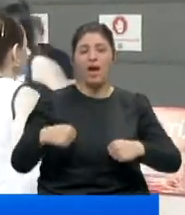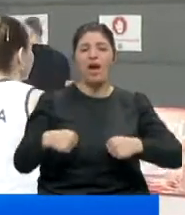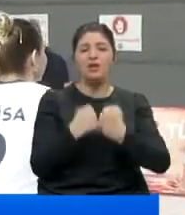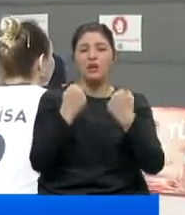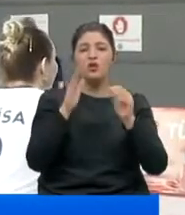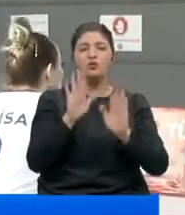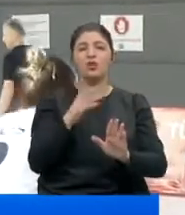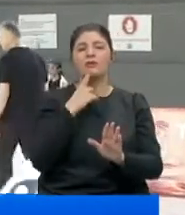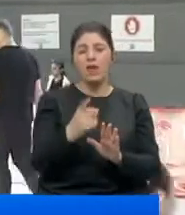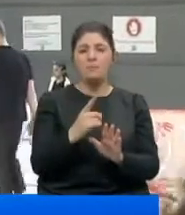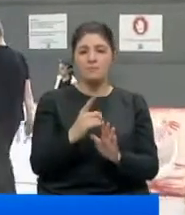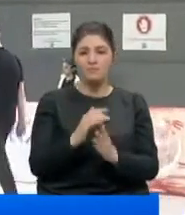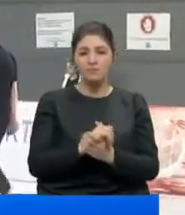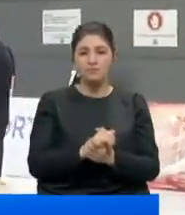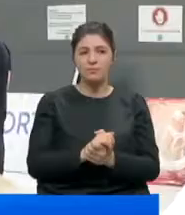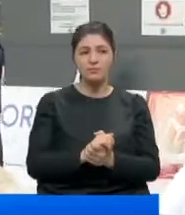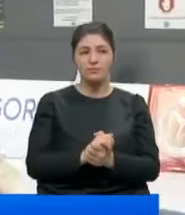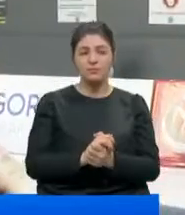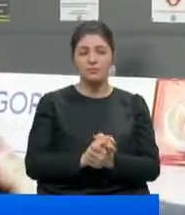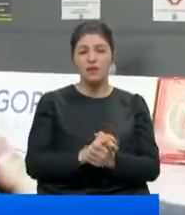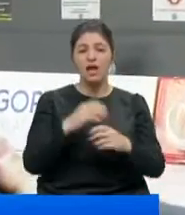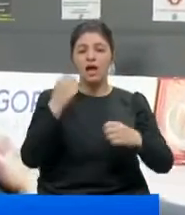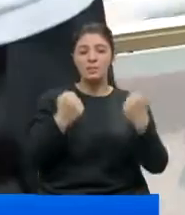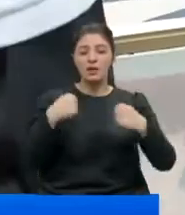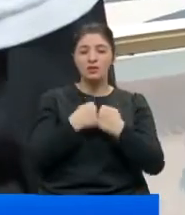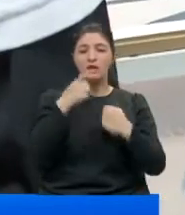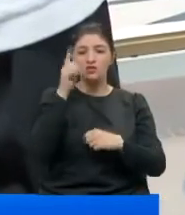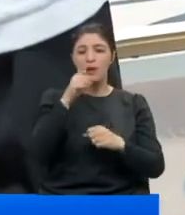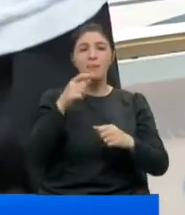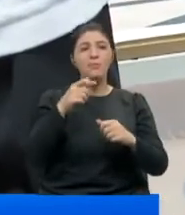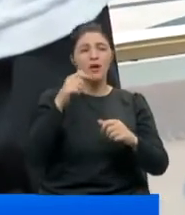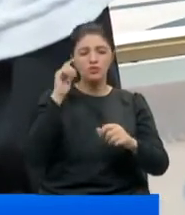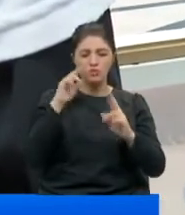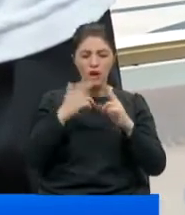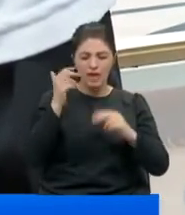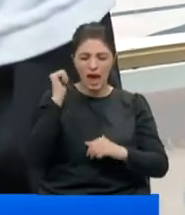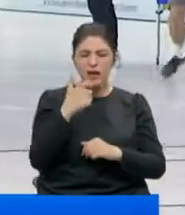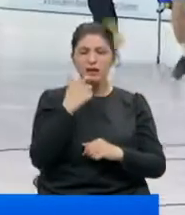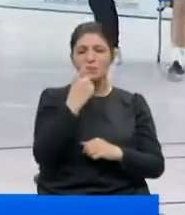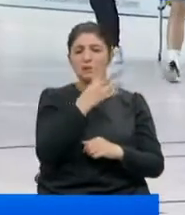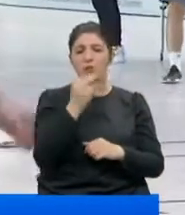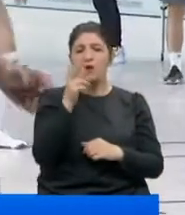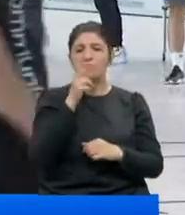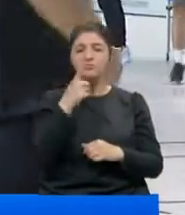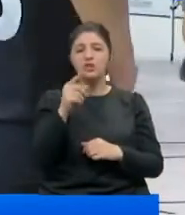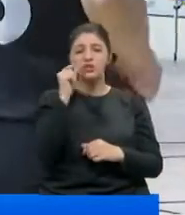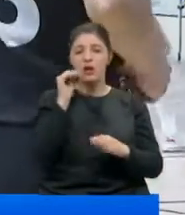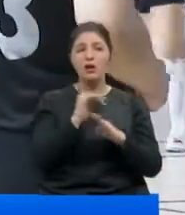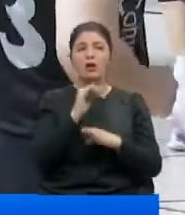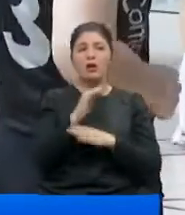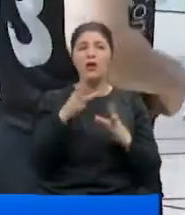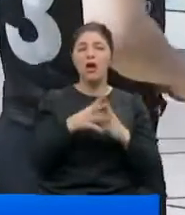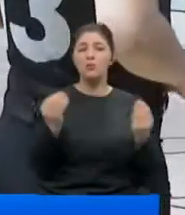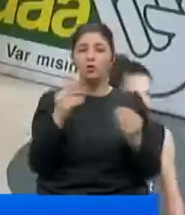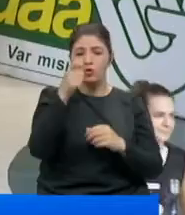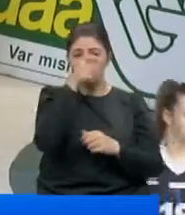kazalarına dur diyelim. Trafik kazaları yüzünden dünyada her yıl 1 milyon 300 bin kişi hayatını